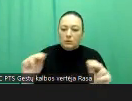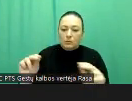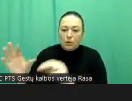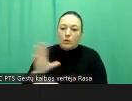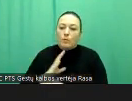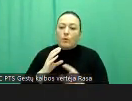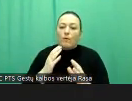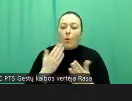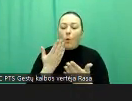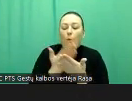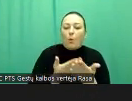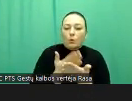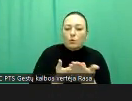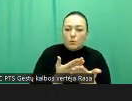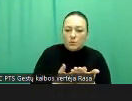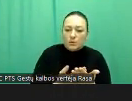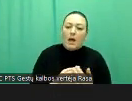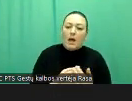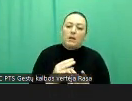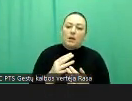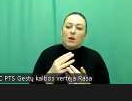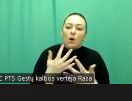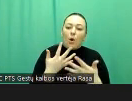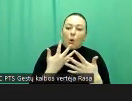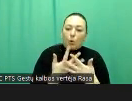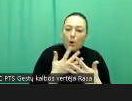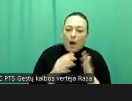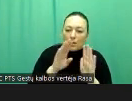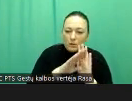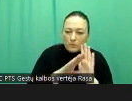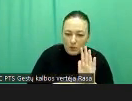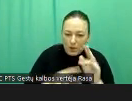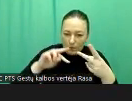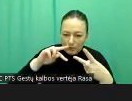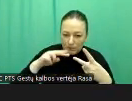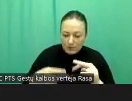konsultantė visoje eilėje projektų, Kroatijos programos reformos